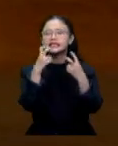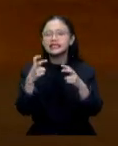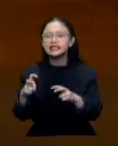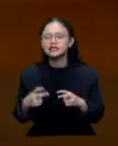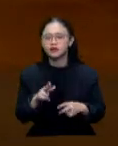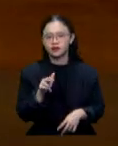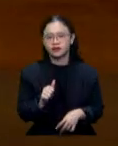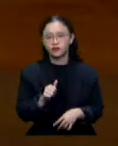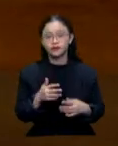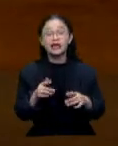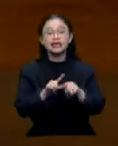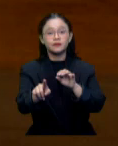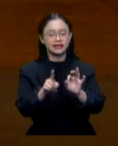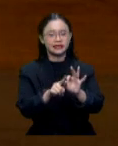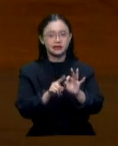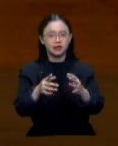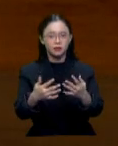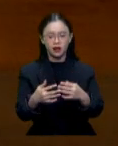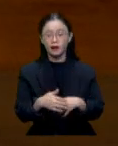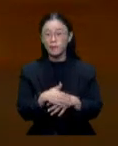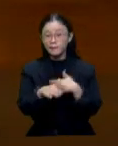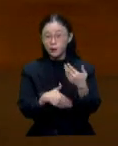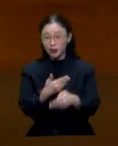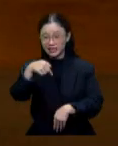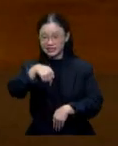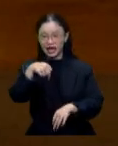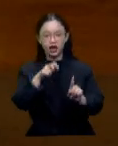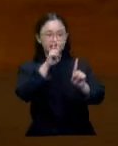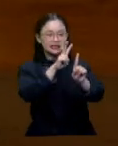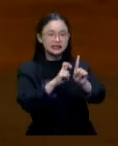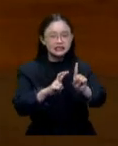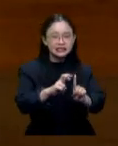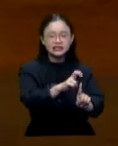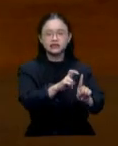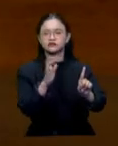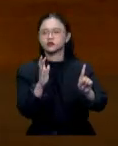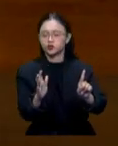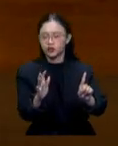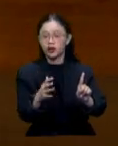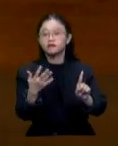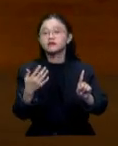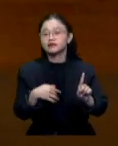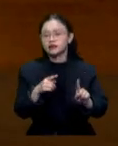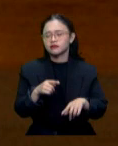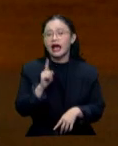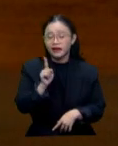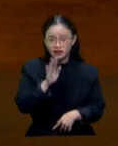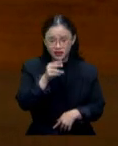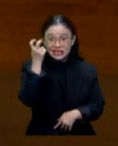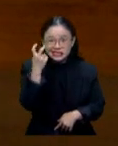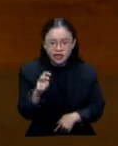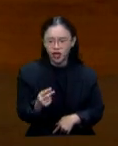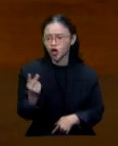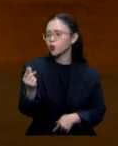terkait dengan penyidikan yang dilakukan, nanti kita uang itu ada prosesnya